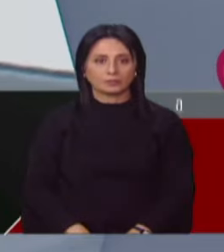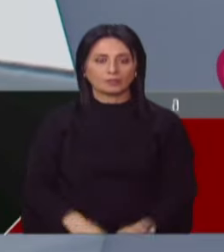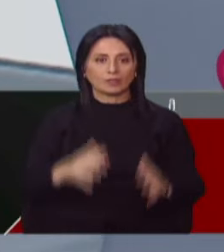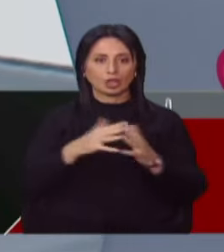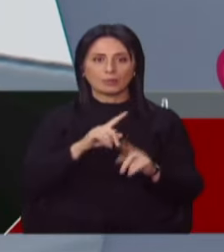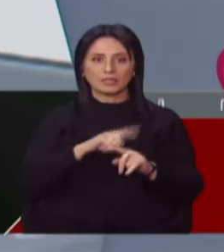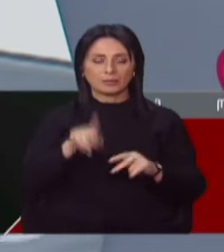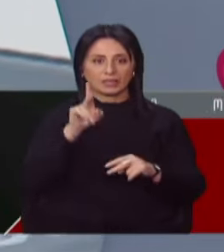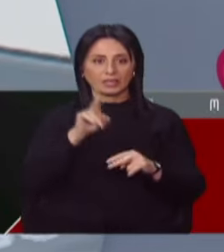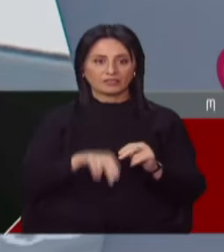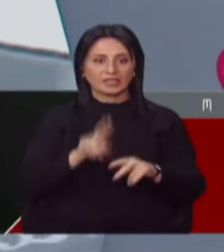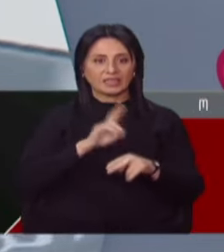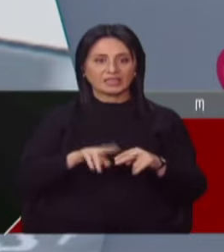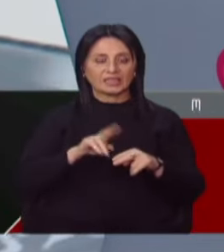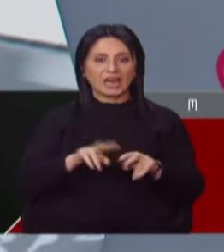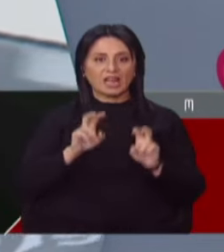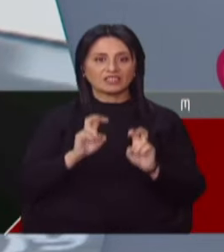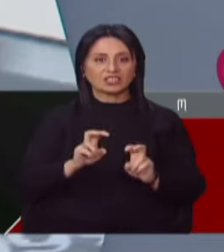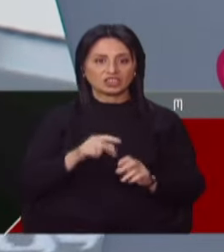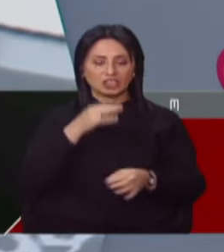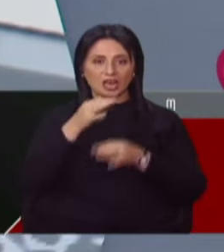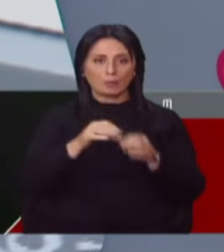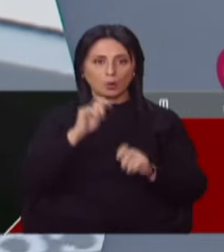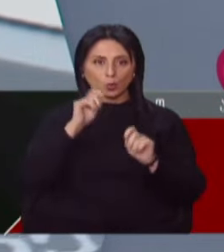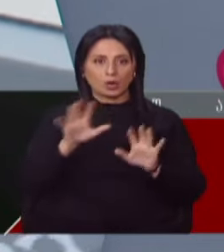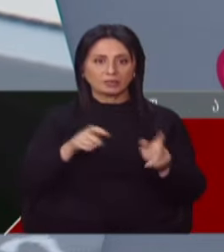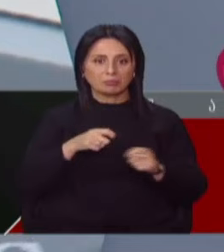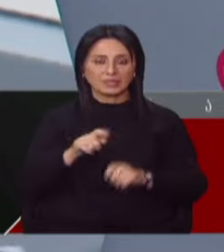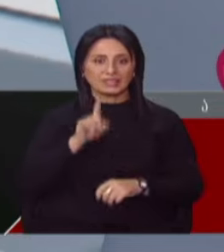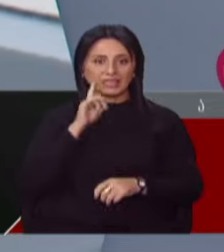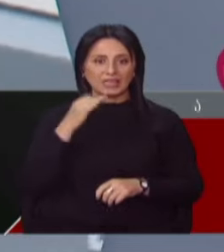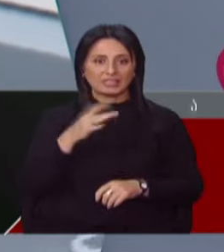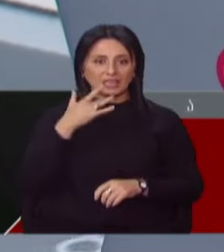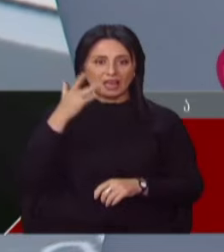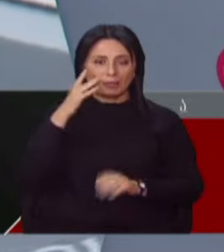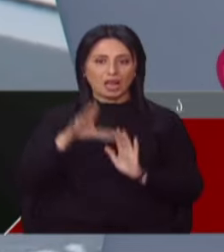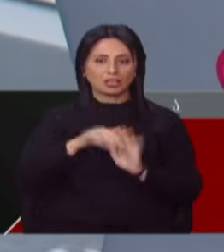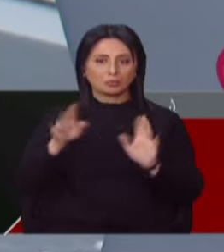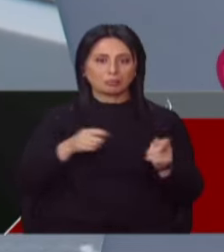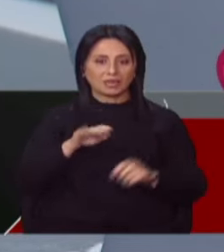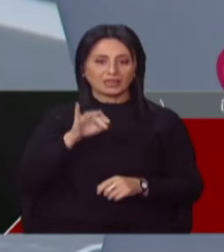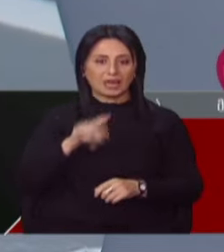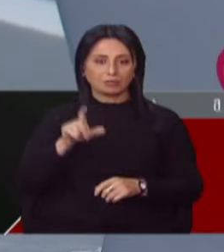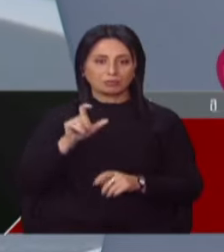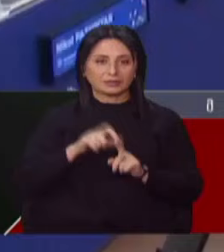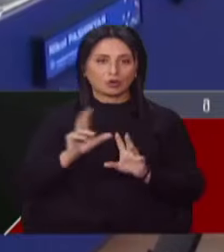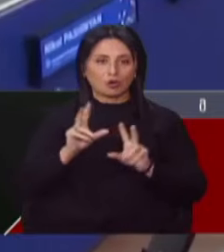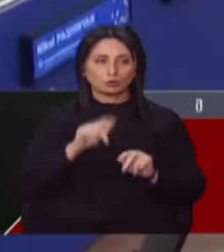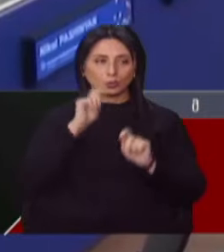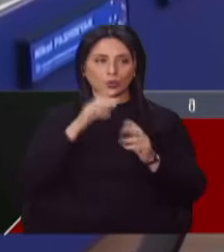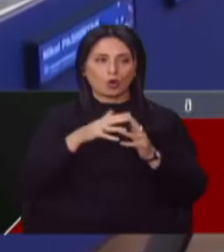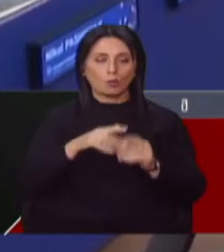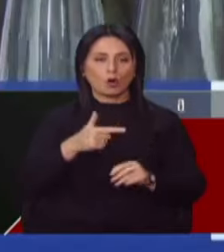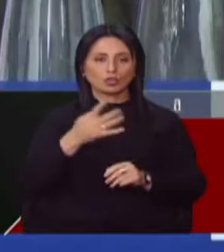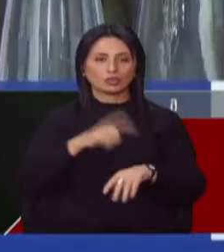ომის სწრაფი დასრულება დანაკარგებს ნიშნავს. ასე გამოეხმაურა უკრაინის პრეზიდენტი ვოლოდიმირ ზელენსკი ამერიკის არჩეული პრეზიდენტის დონალდ ტრამპის დაპირებას უკრაინაში